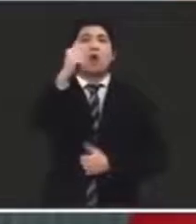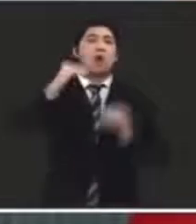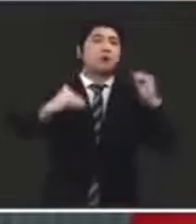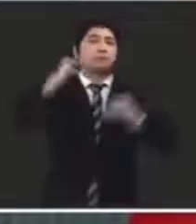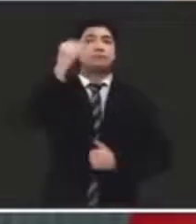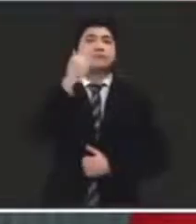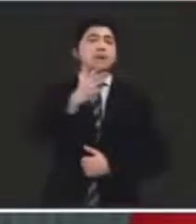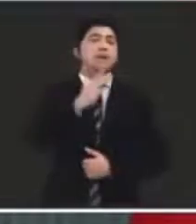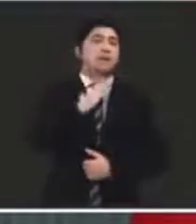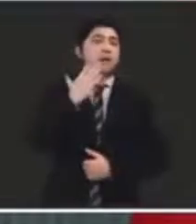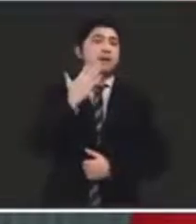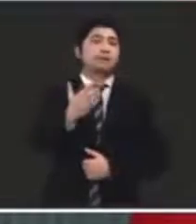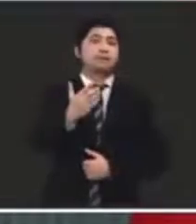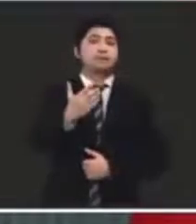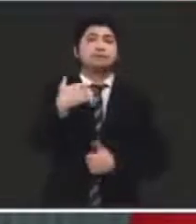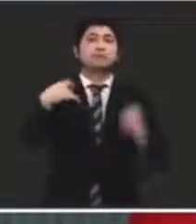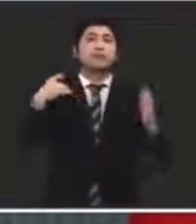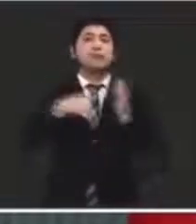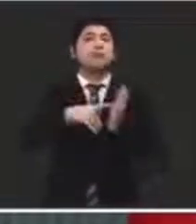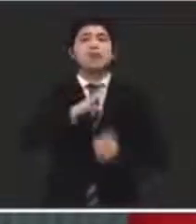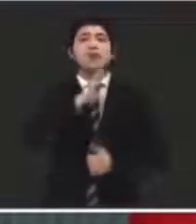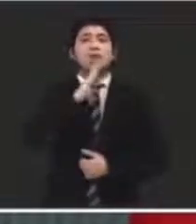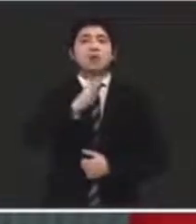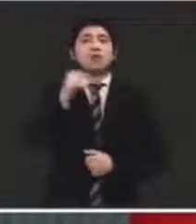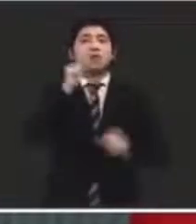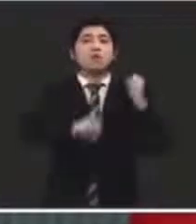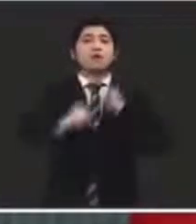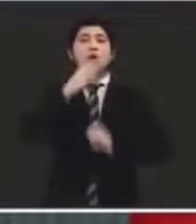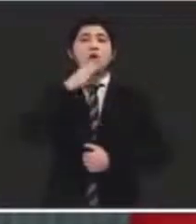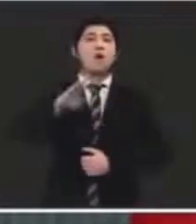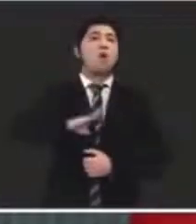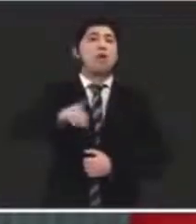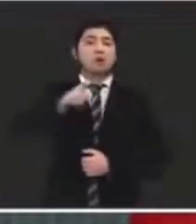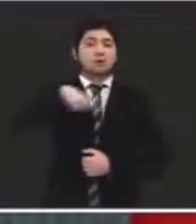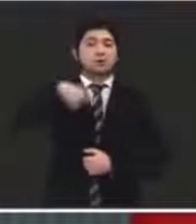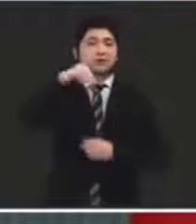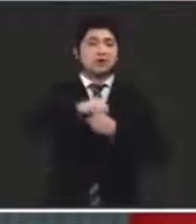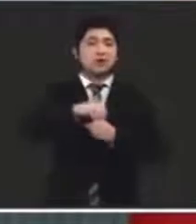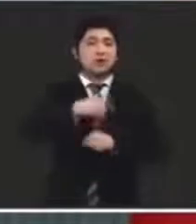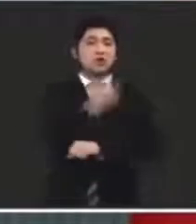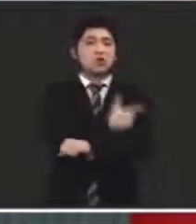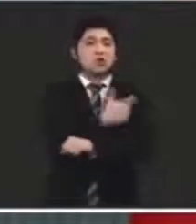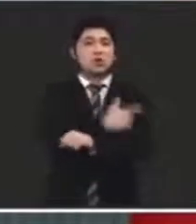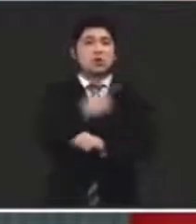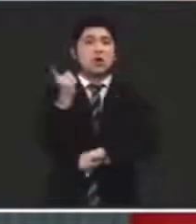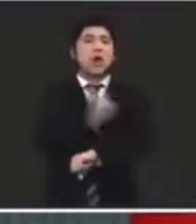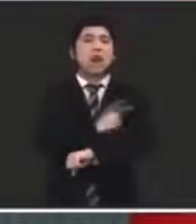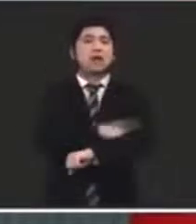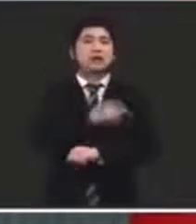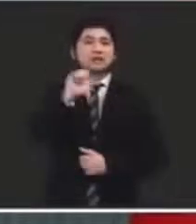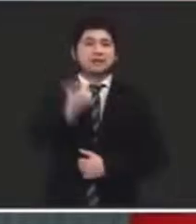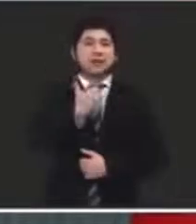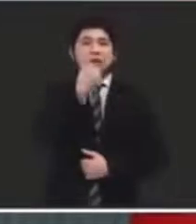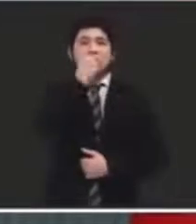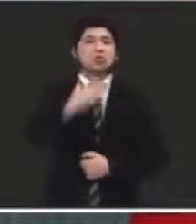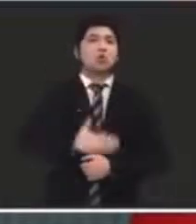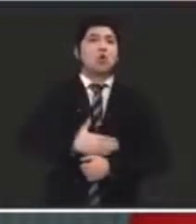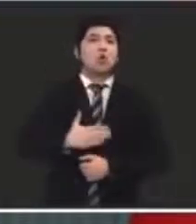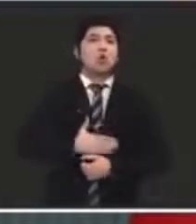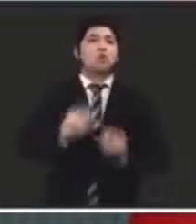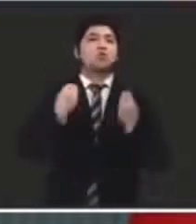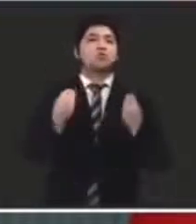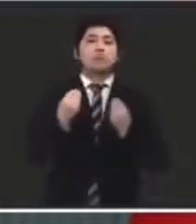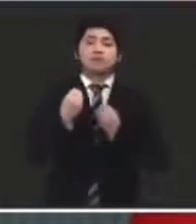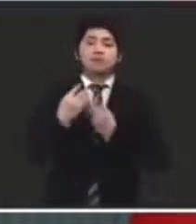yükseltiyoruz amacımız üniversite öğrencilerimize yurtlarımızda kaliteli ve doyurucu yemek